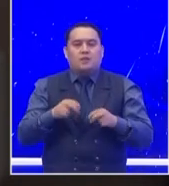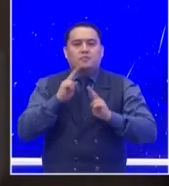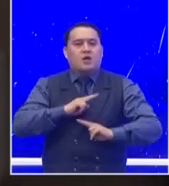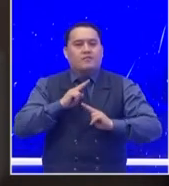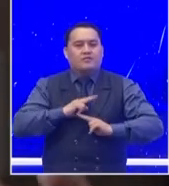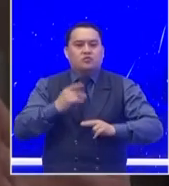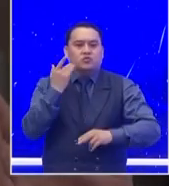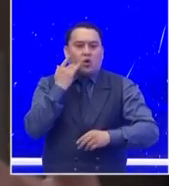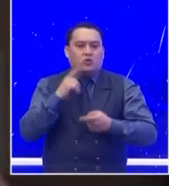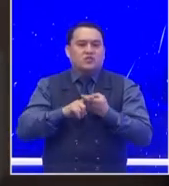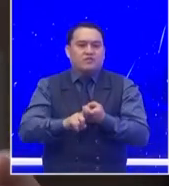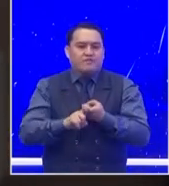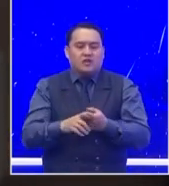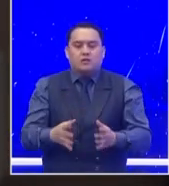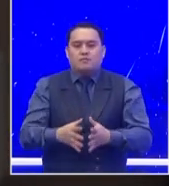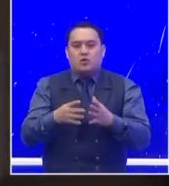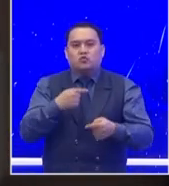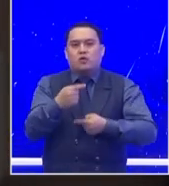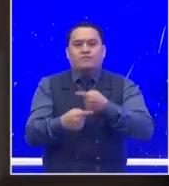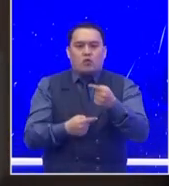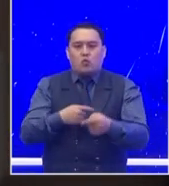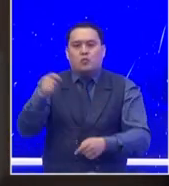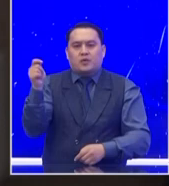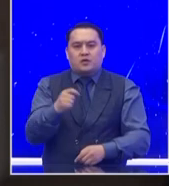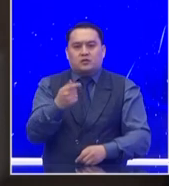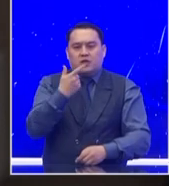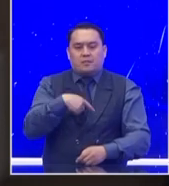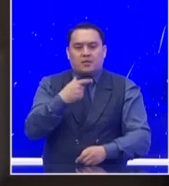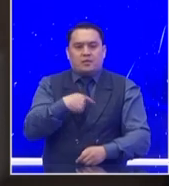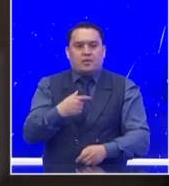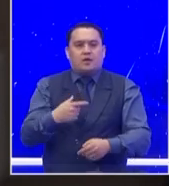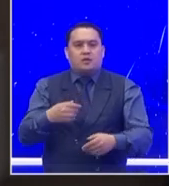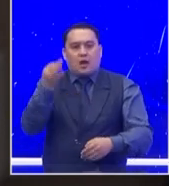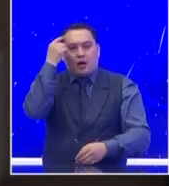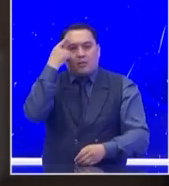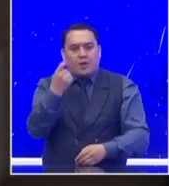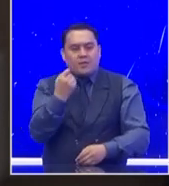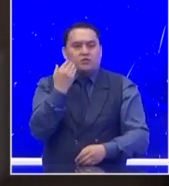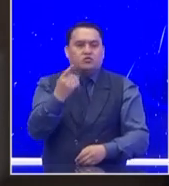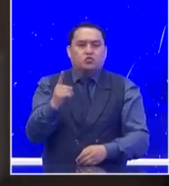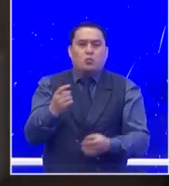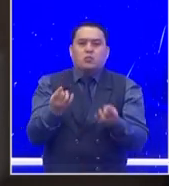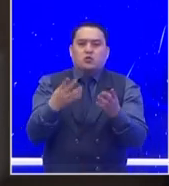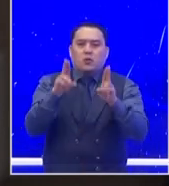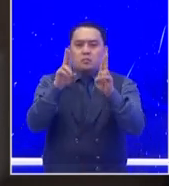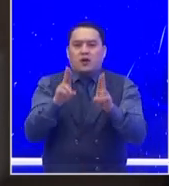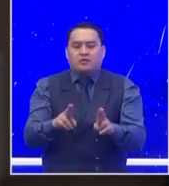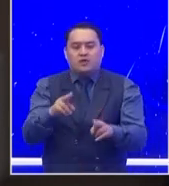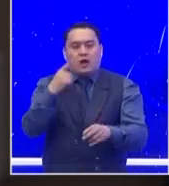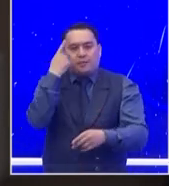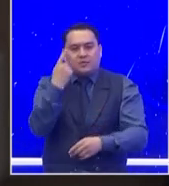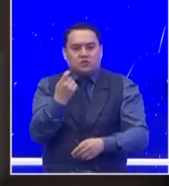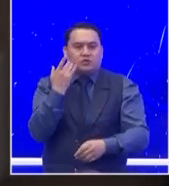постоянной основе. Они систематически навещают нас. К тому же мы сами на постоянной основе напоминаем нашим ученикам элементарные правила